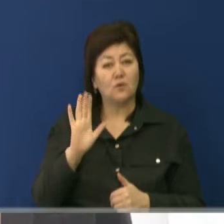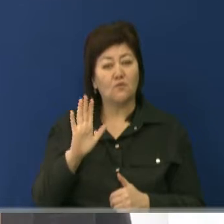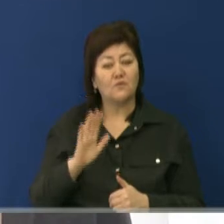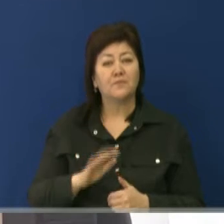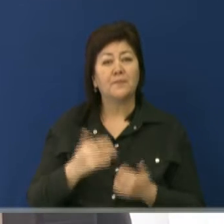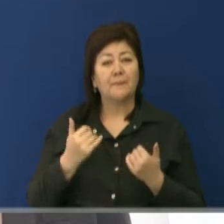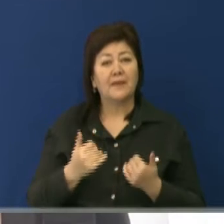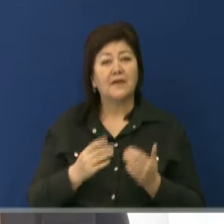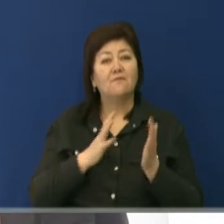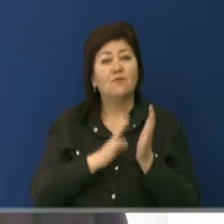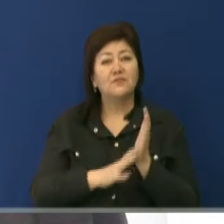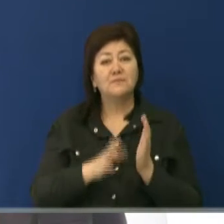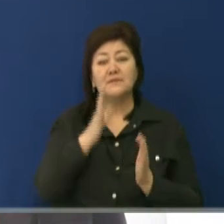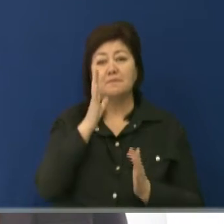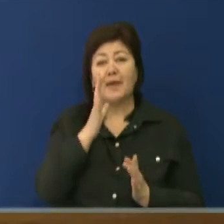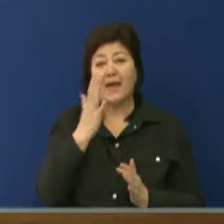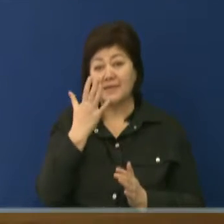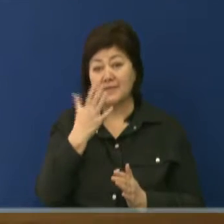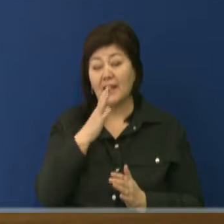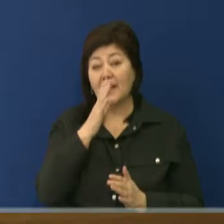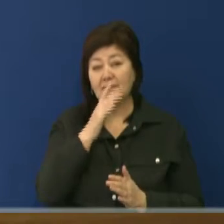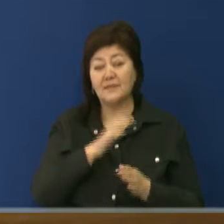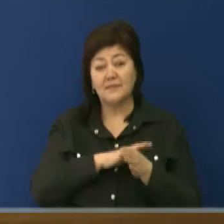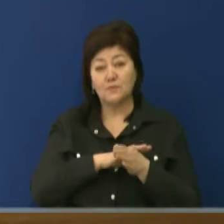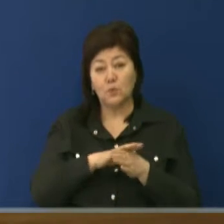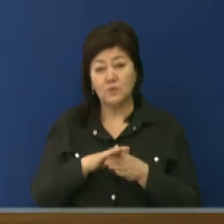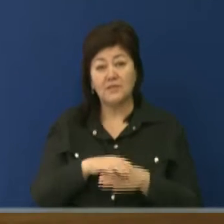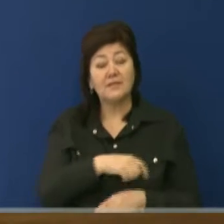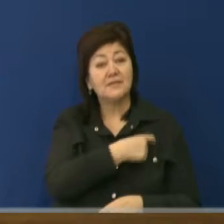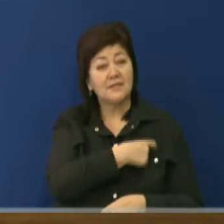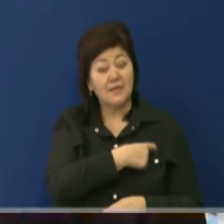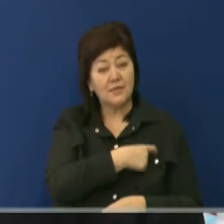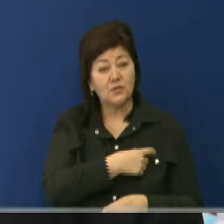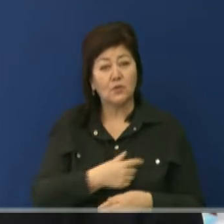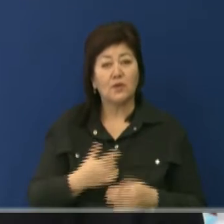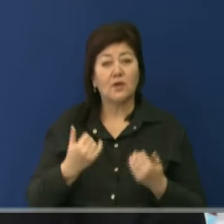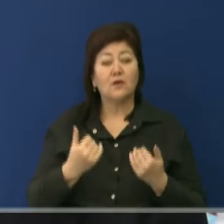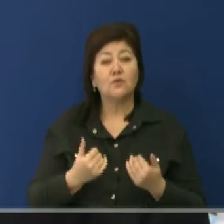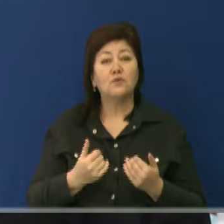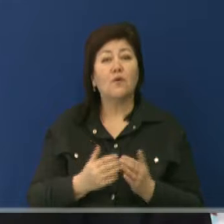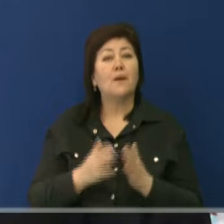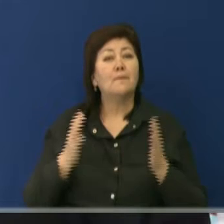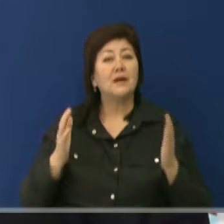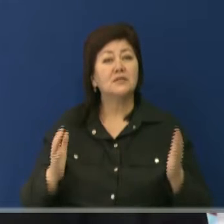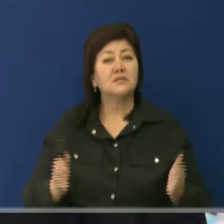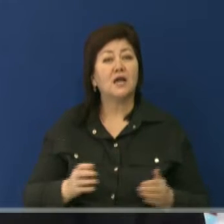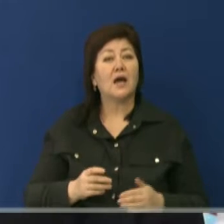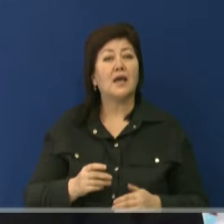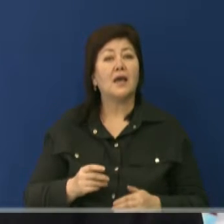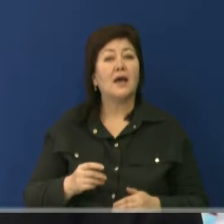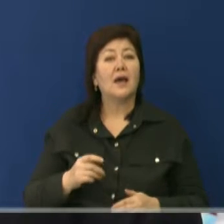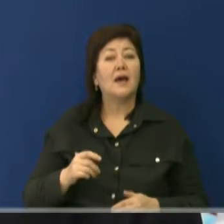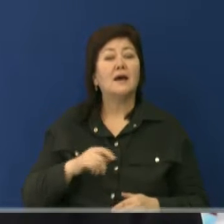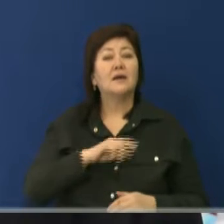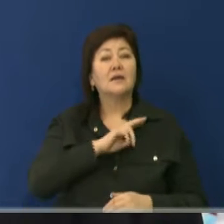жылдық мерейтойын атап өтті. Қала әкімінің қабылдауында мерейтойға орай жерлестеріміздің ерен еңбегі туралы айтылды. Все